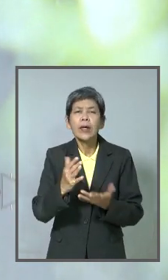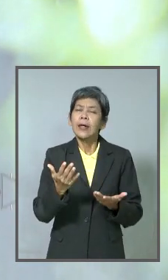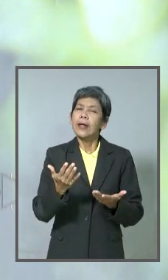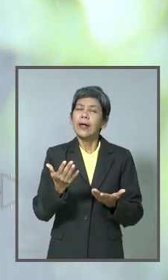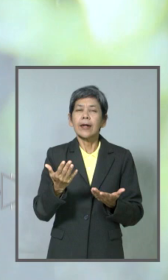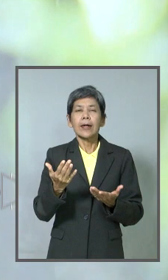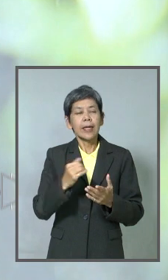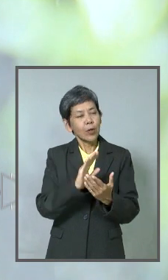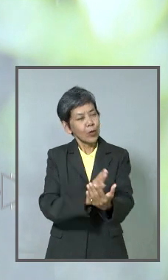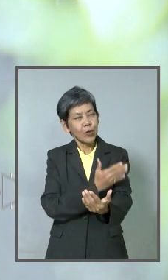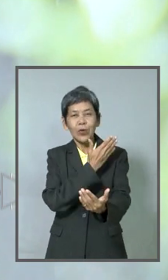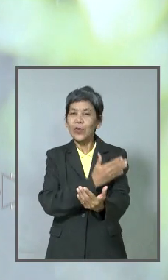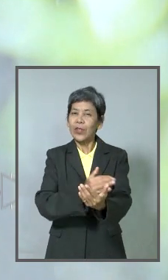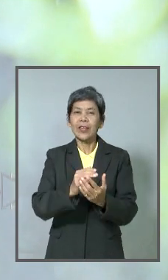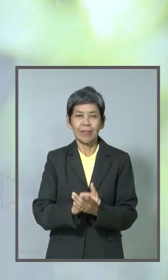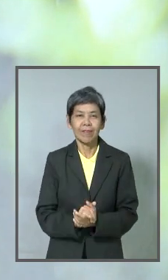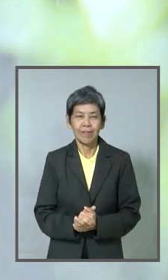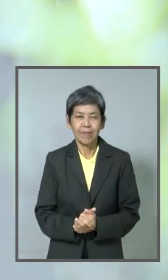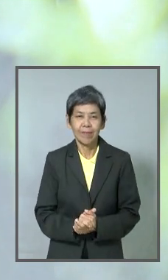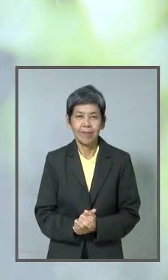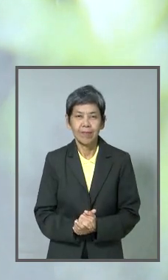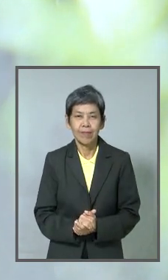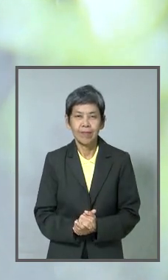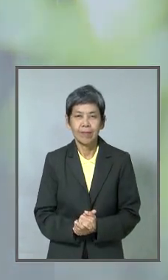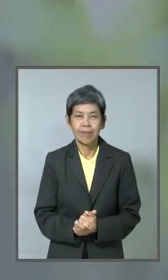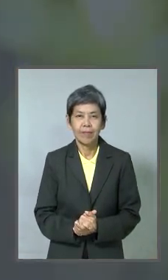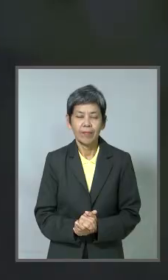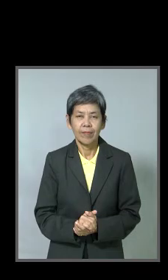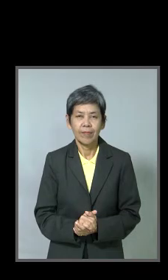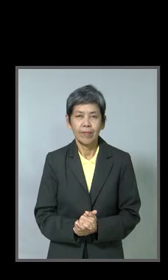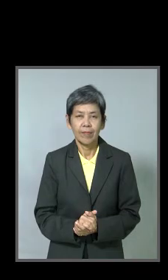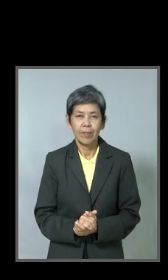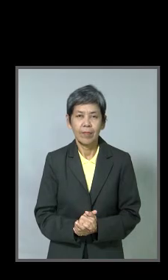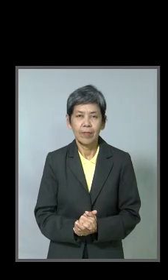ช่วยคนอื่นในเรื่องดนตรีครับ